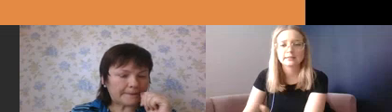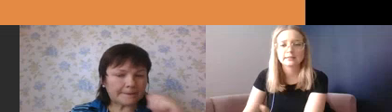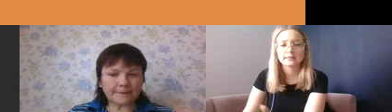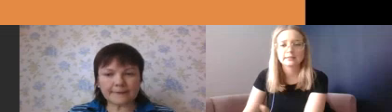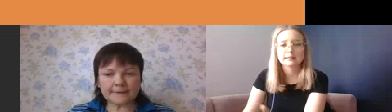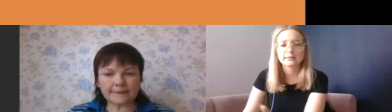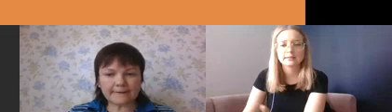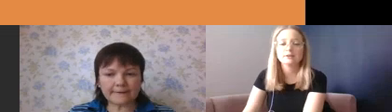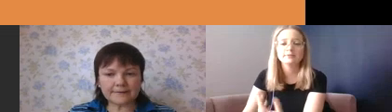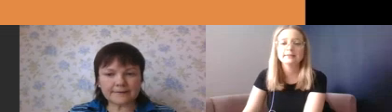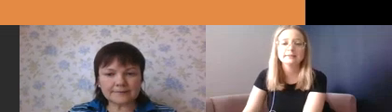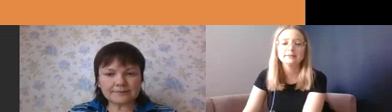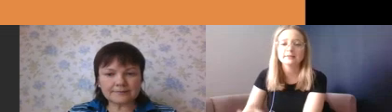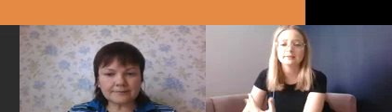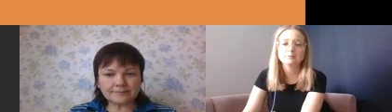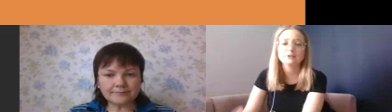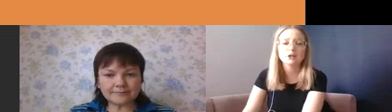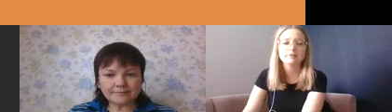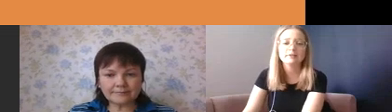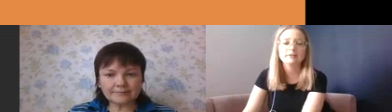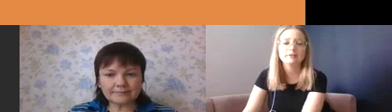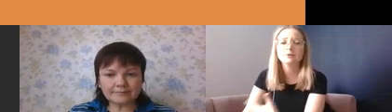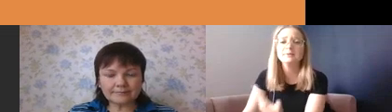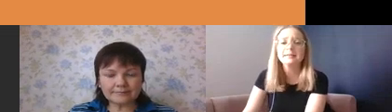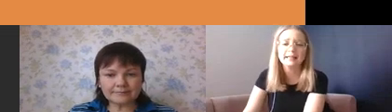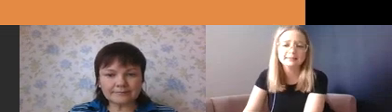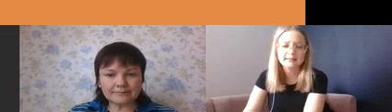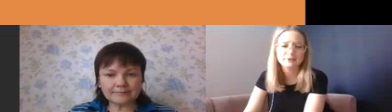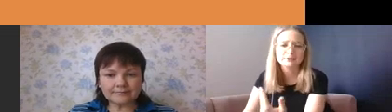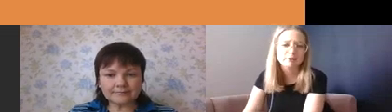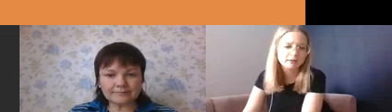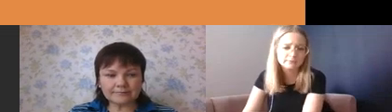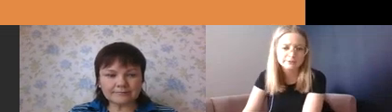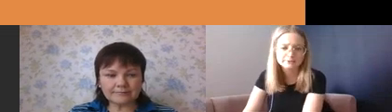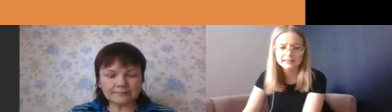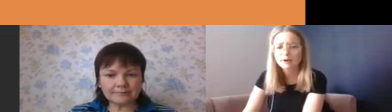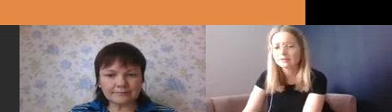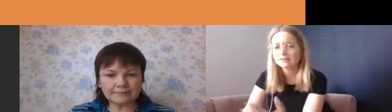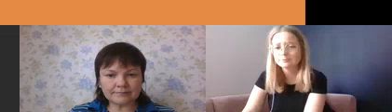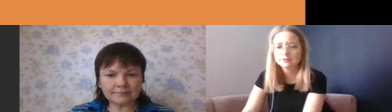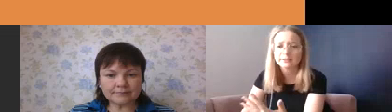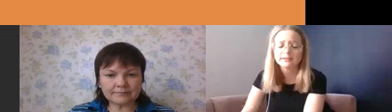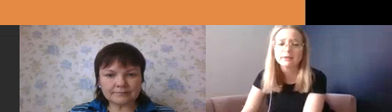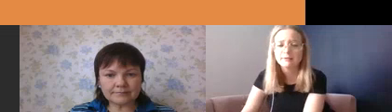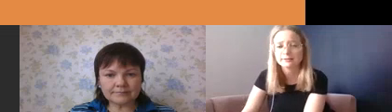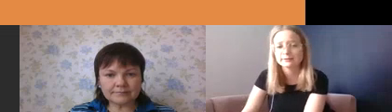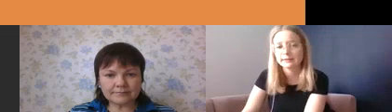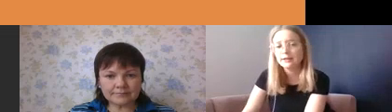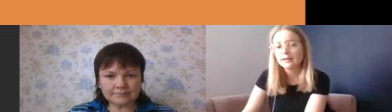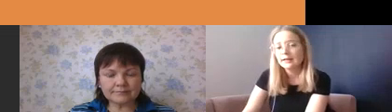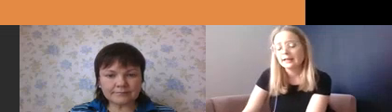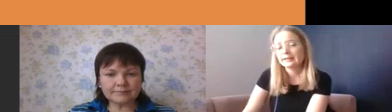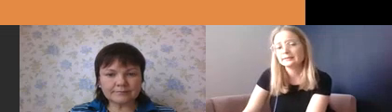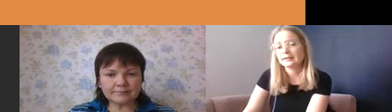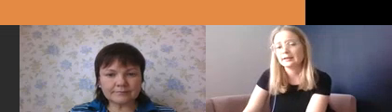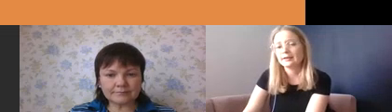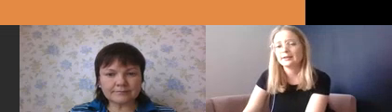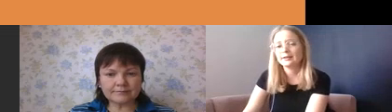julgustan just selle töölehte ka, kas või enda lihtsalt jätma salvestada, et võib-olla mingil hetkel on see rohkem minu teema ja siis ma saan jälle üle vaadata,